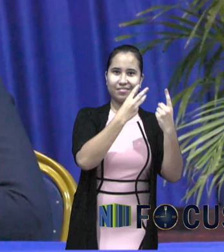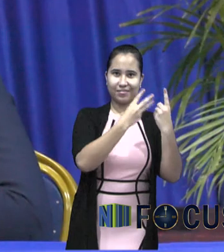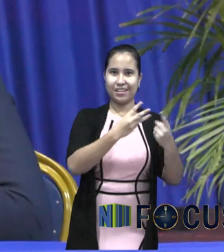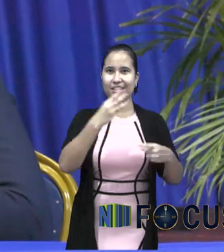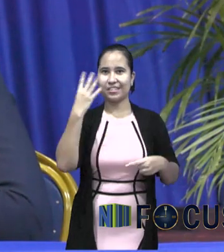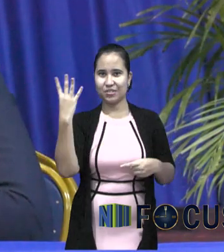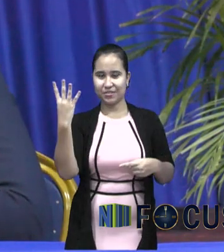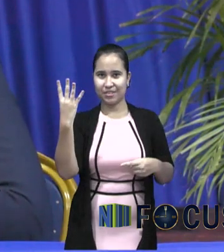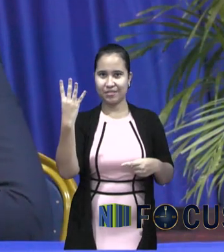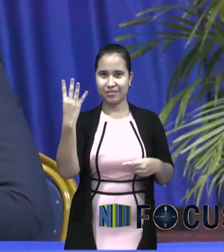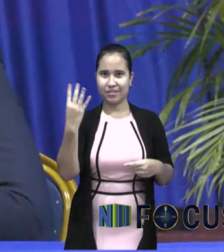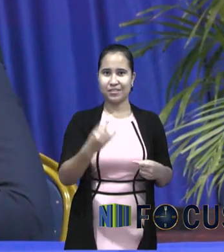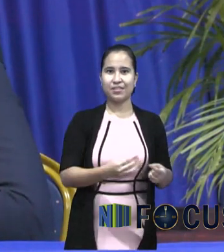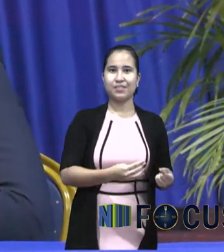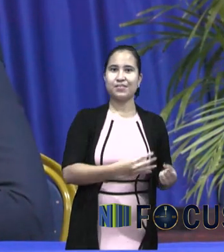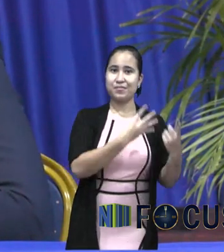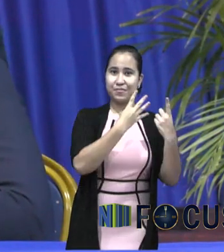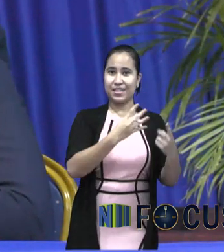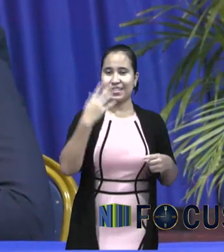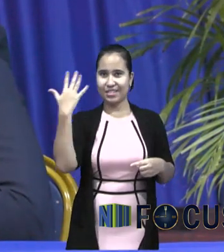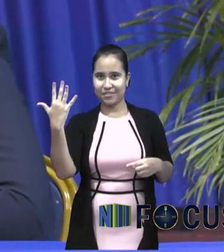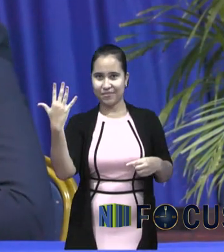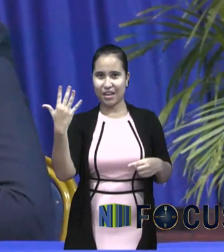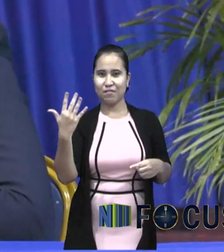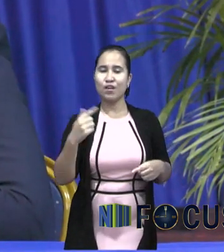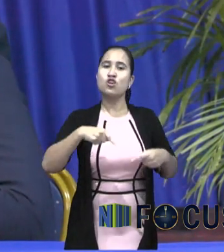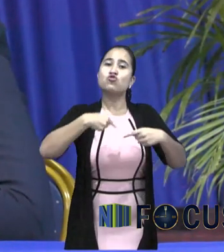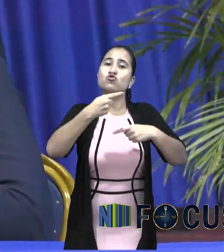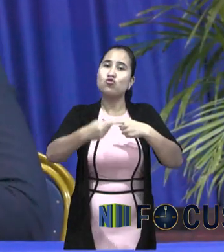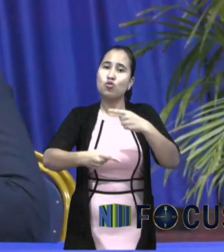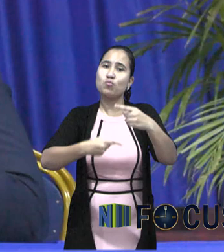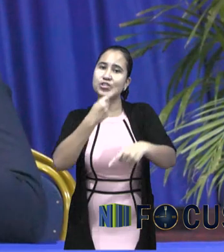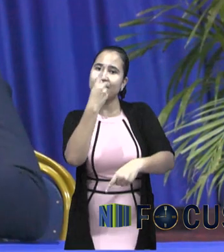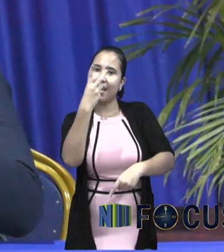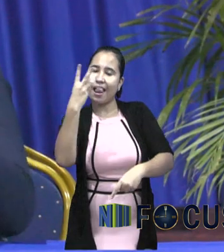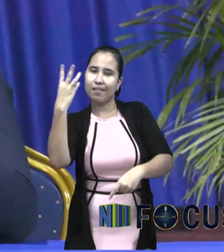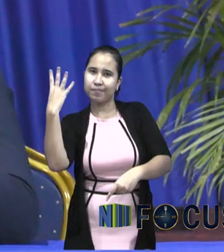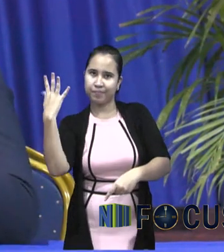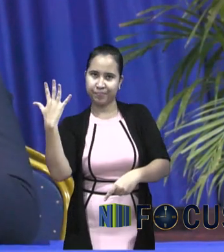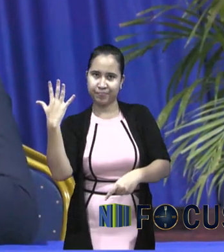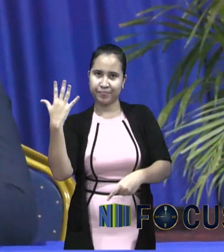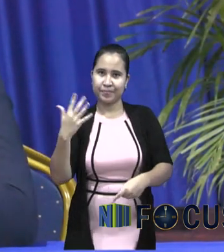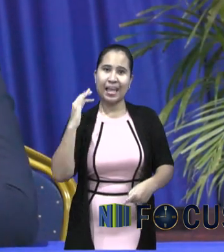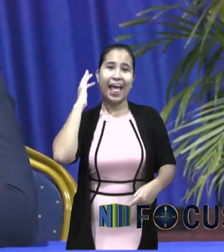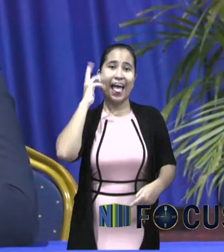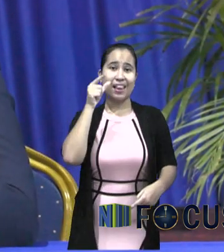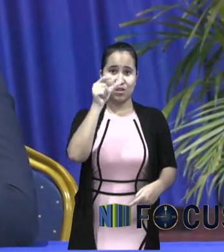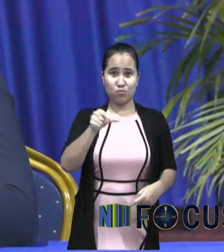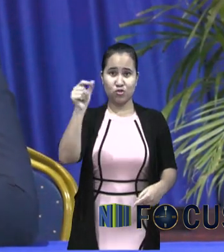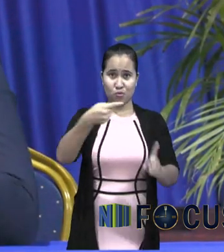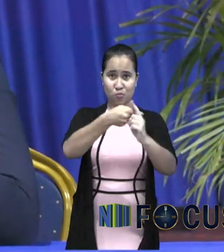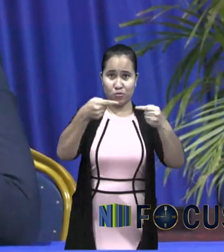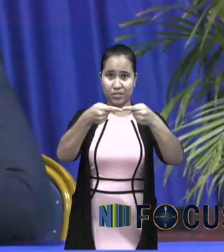13 is 4, 14 is 5 en zo doe je die telling door. Bij elke persoon die positief bevonden